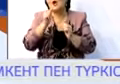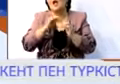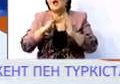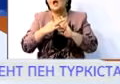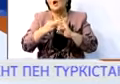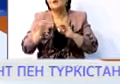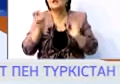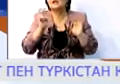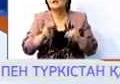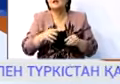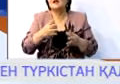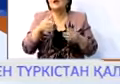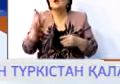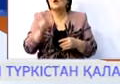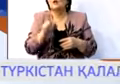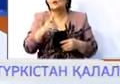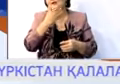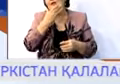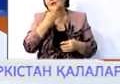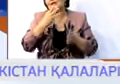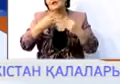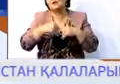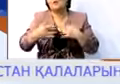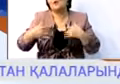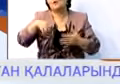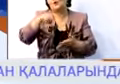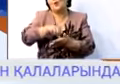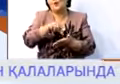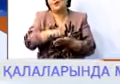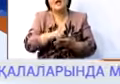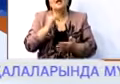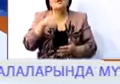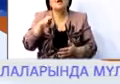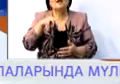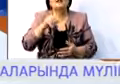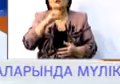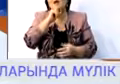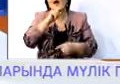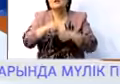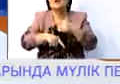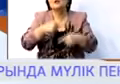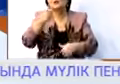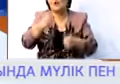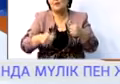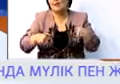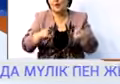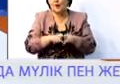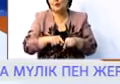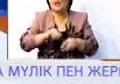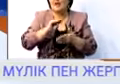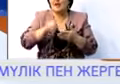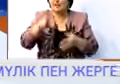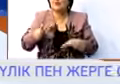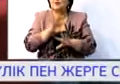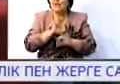жұп жарасымды жанұя болудың қыр-сырымен бөлісіп өнерлерін ортаға салды. Имандылық пен ата дәстүр сабақтасқан байқау турасында әріптесім айтып